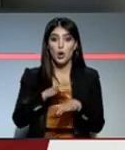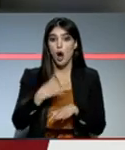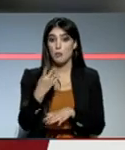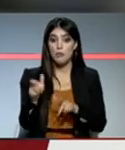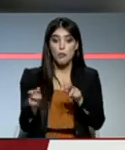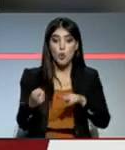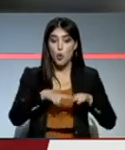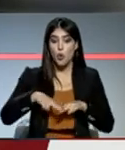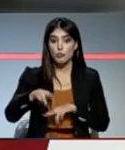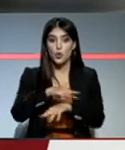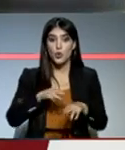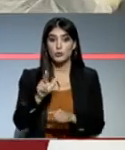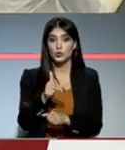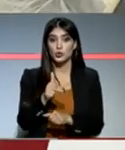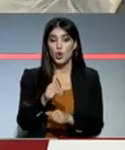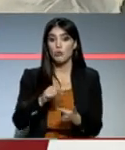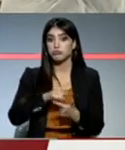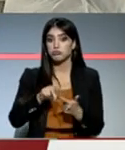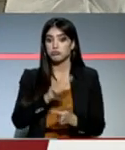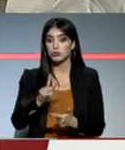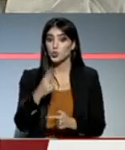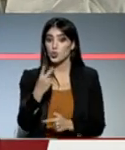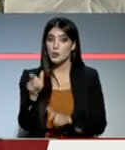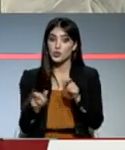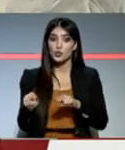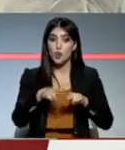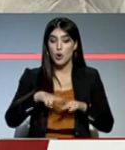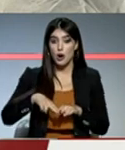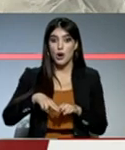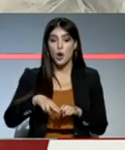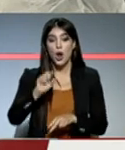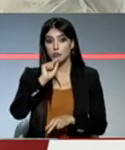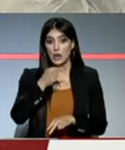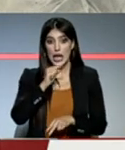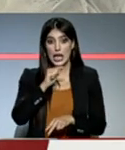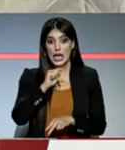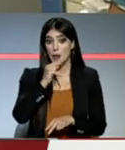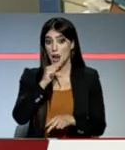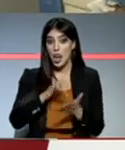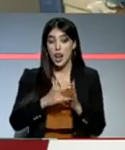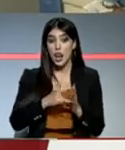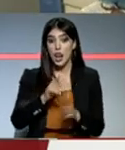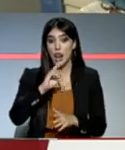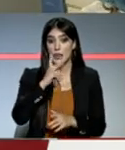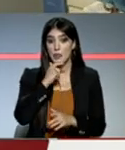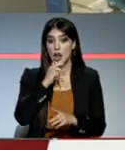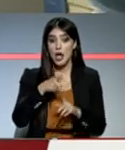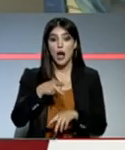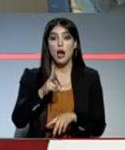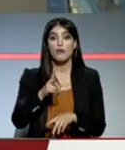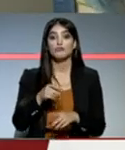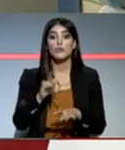بن عروس المهدي على حالتي وفاته اما ولايه على حصيله للمصابين منذ بدء الجائحه